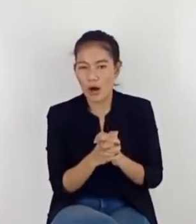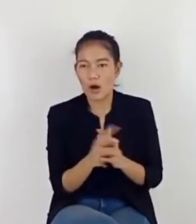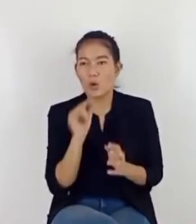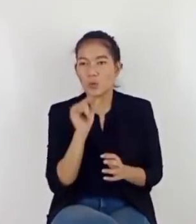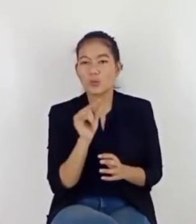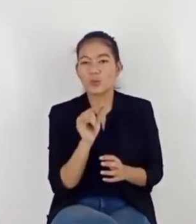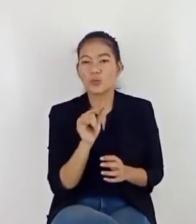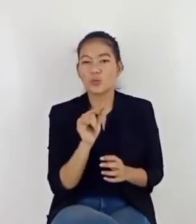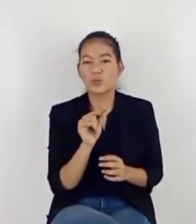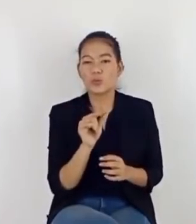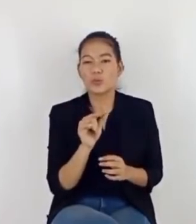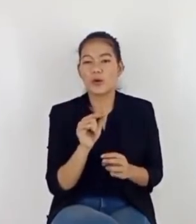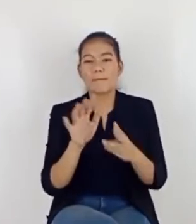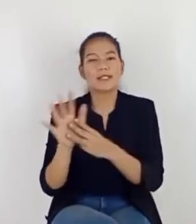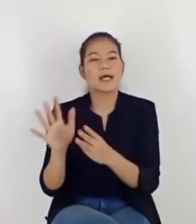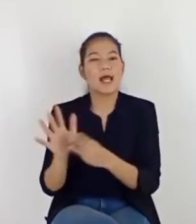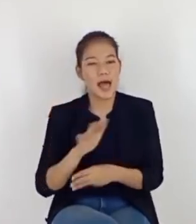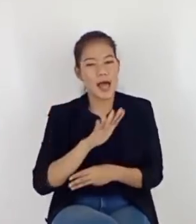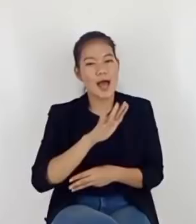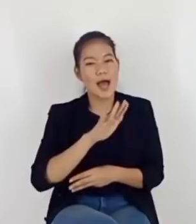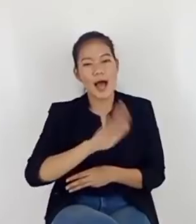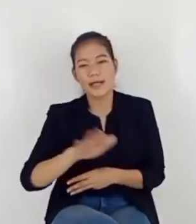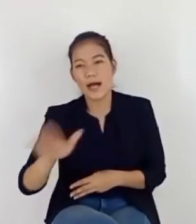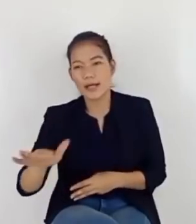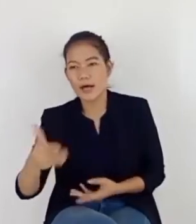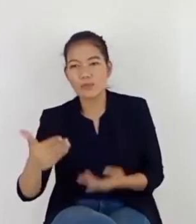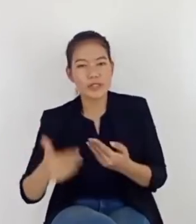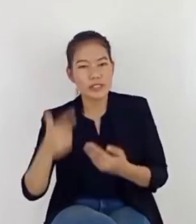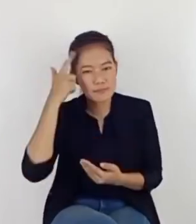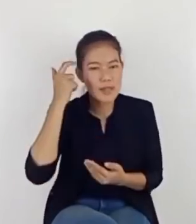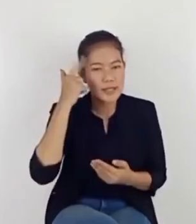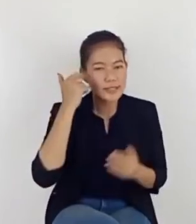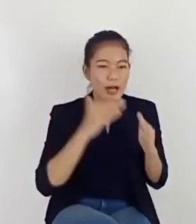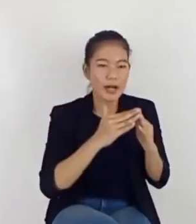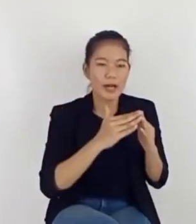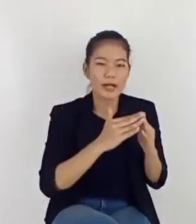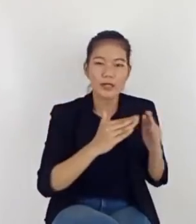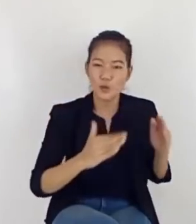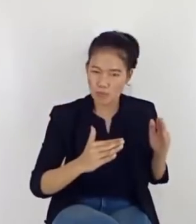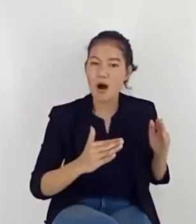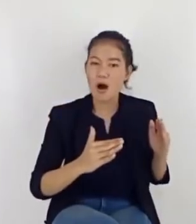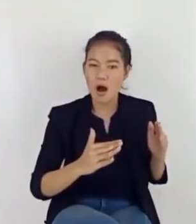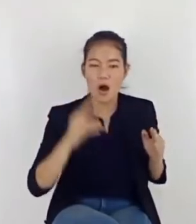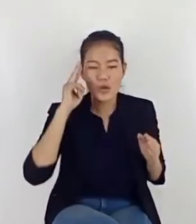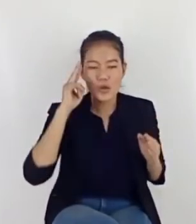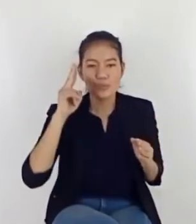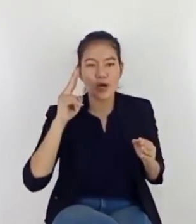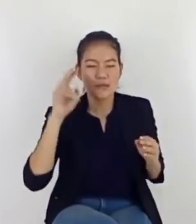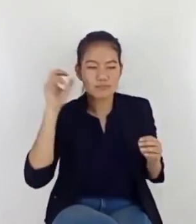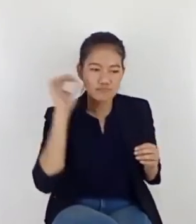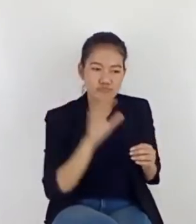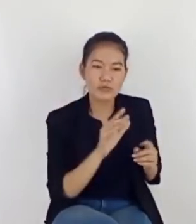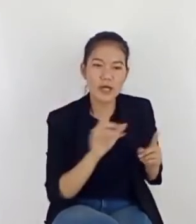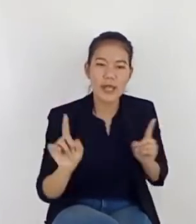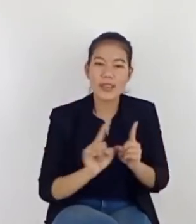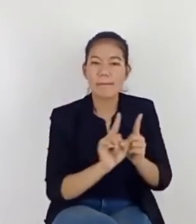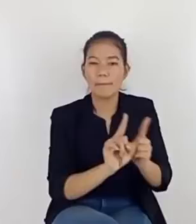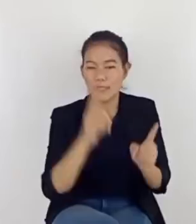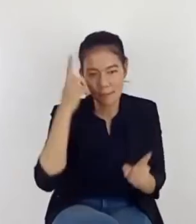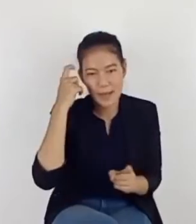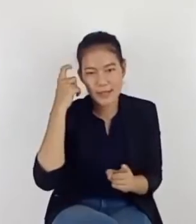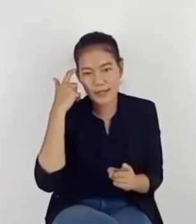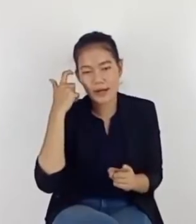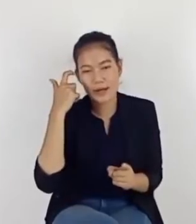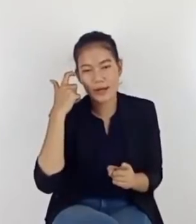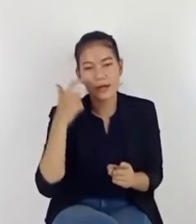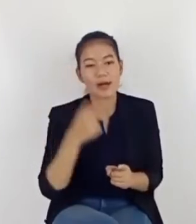untuk setiap pergumulan anak-anak yang sedang belajar di rumah. Tuhan berikan ketekunan dalam proses belajarnya.